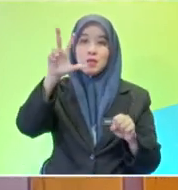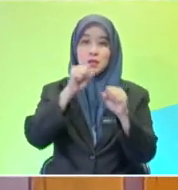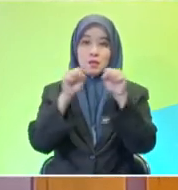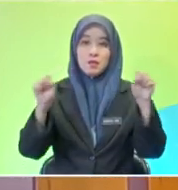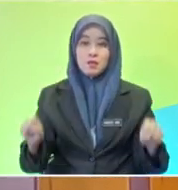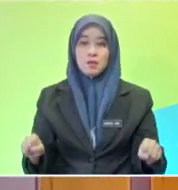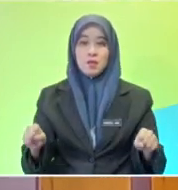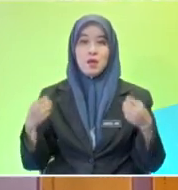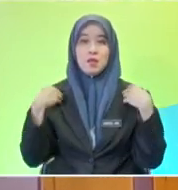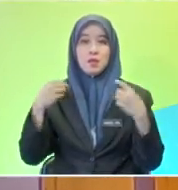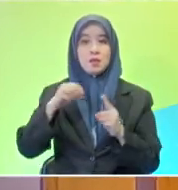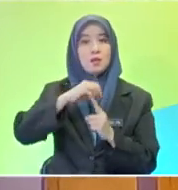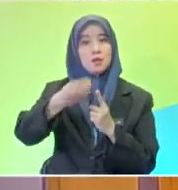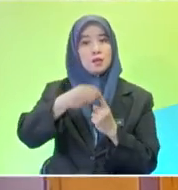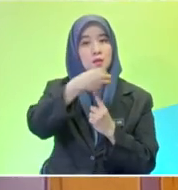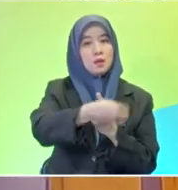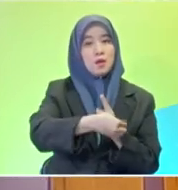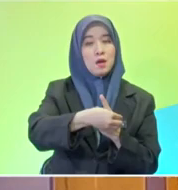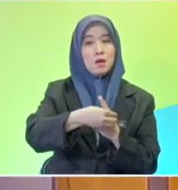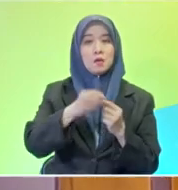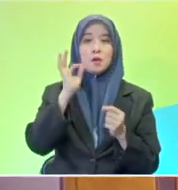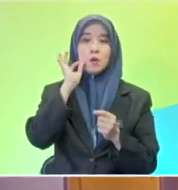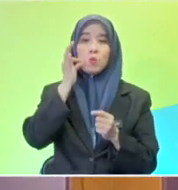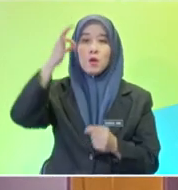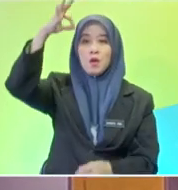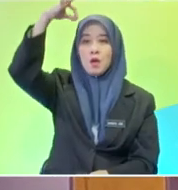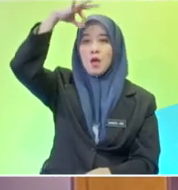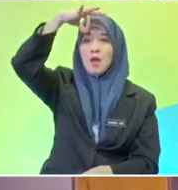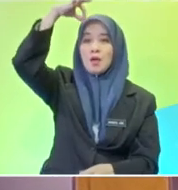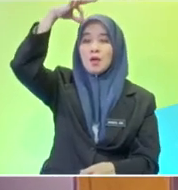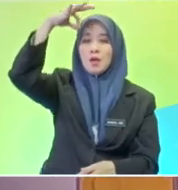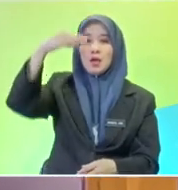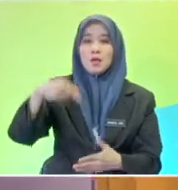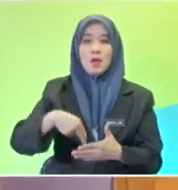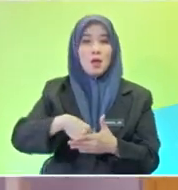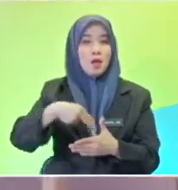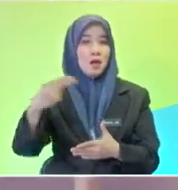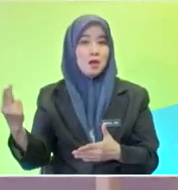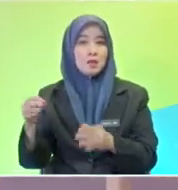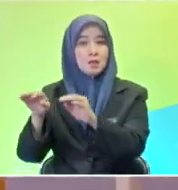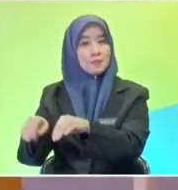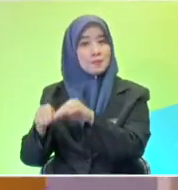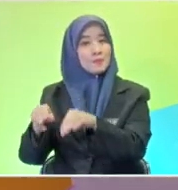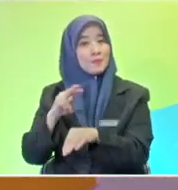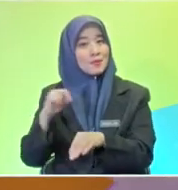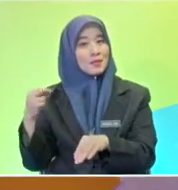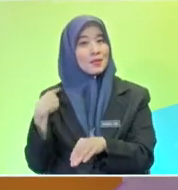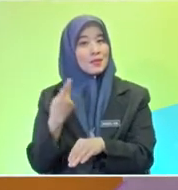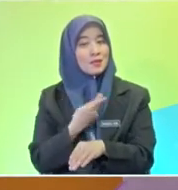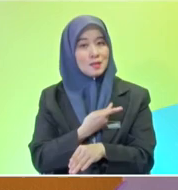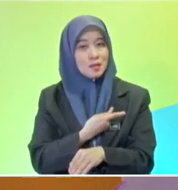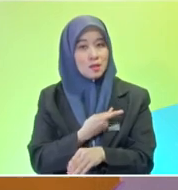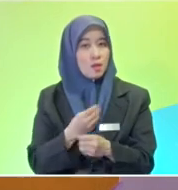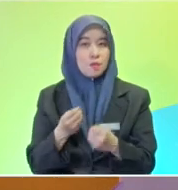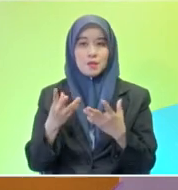Ni apa? Buah anggur. Buah anggur. Baiklah, cikgu. Hasil tanaman kita. Betul. Banyak yang kita dah buat dalam segmen ini.